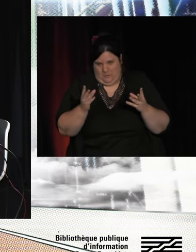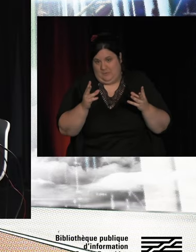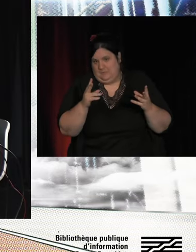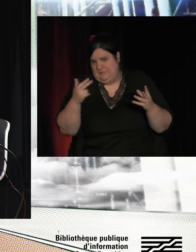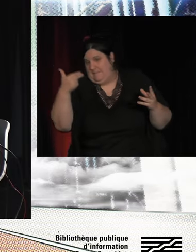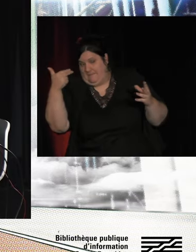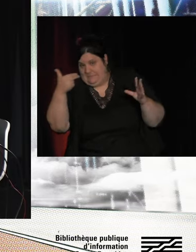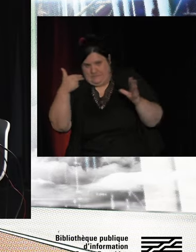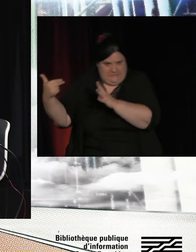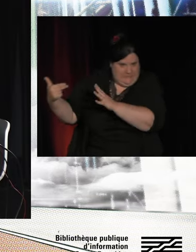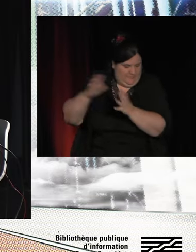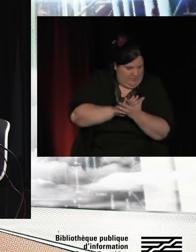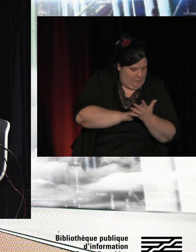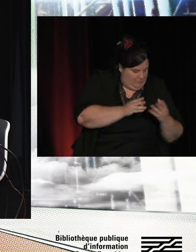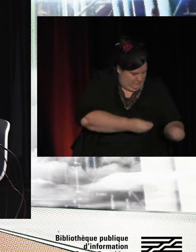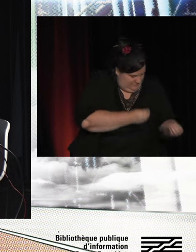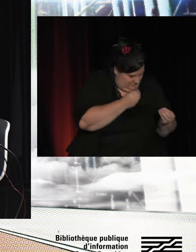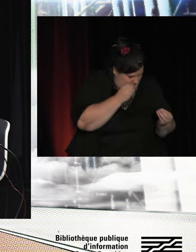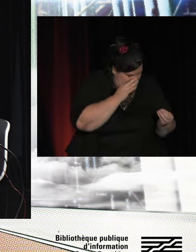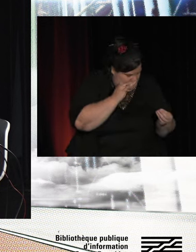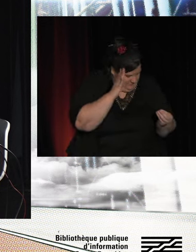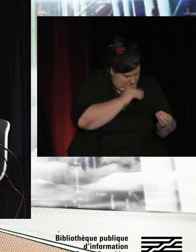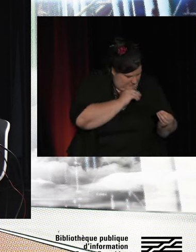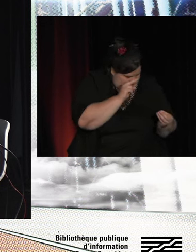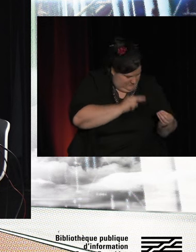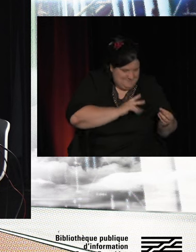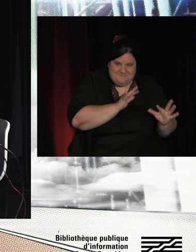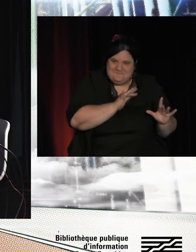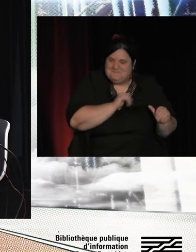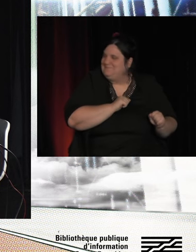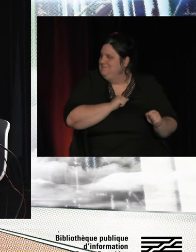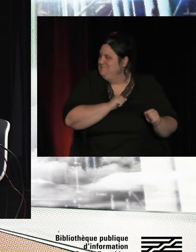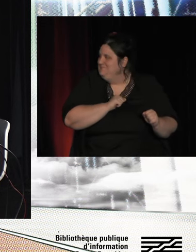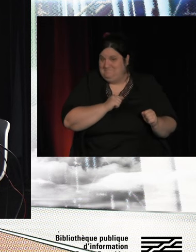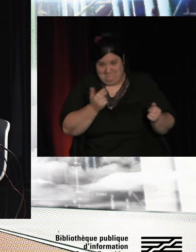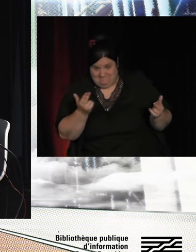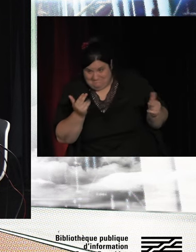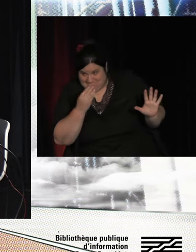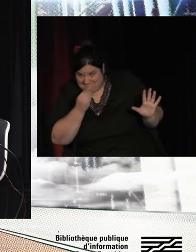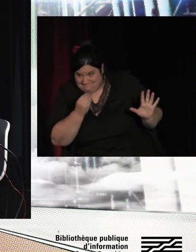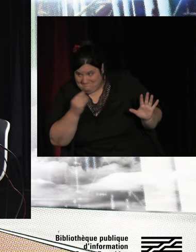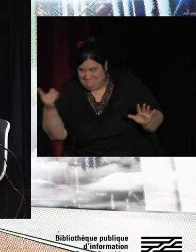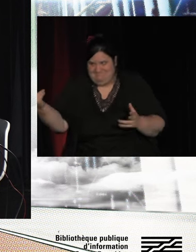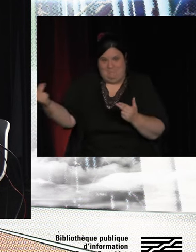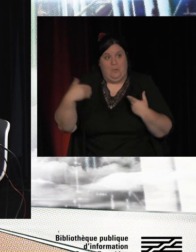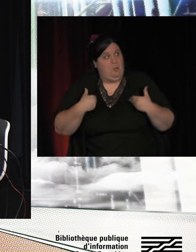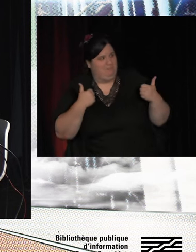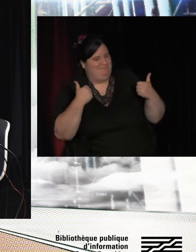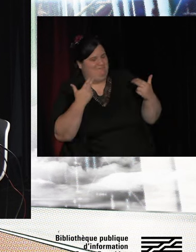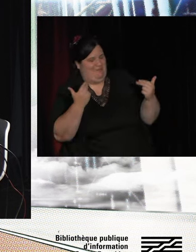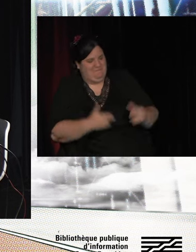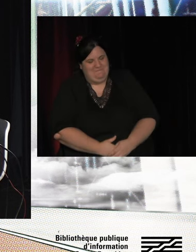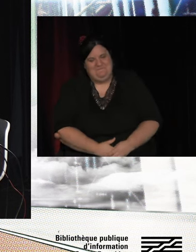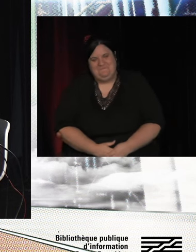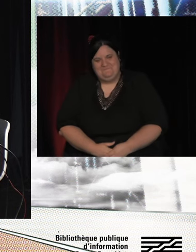caméra, hein, mais j'ai complètement fait ce qu'il fallait. Ça va, vous ? Moi, ça va. Hein.